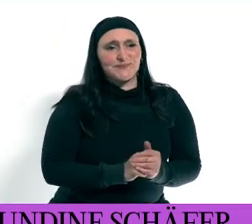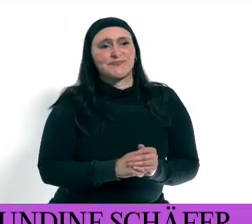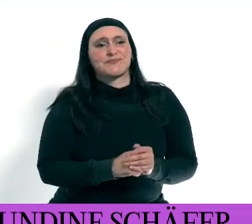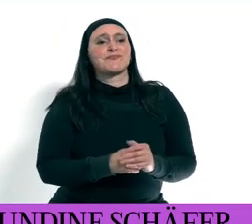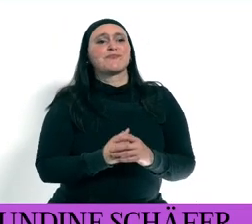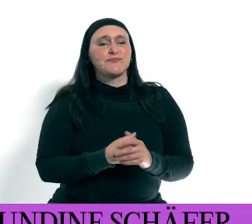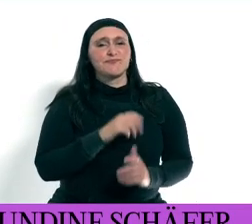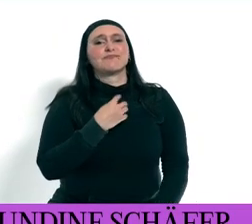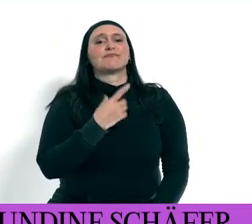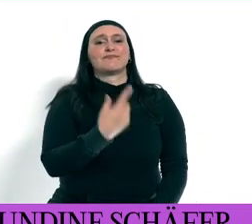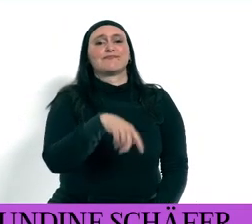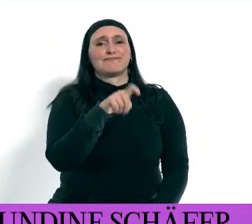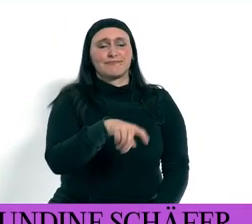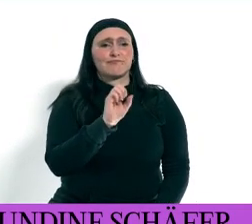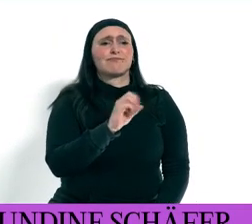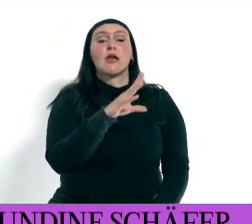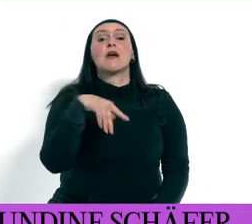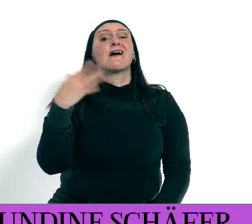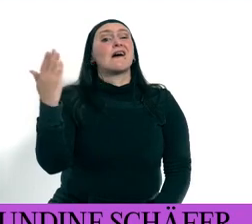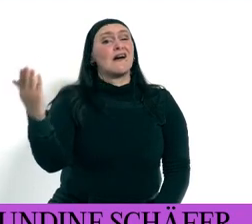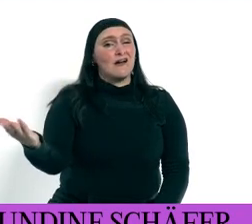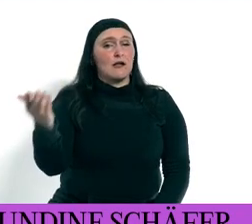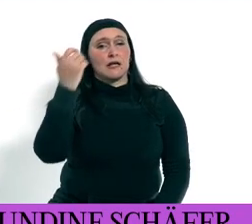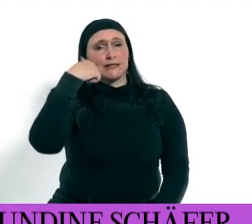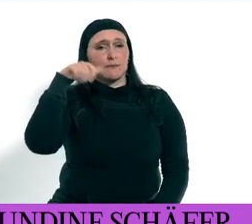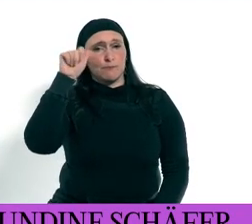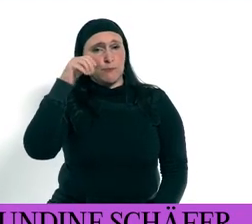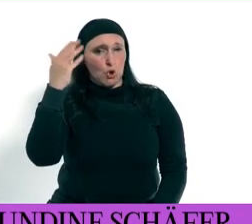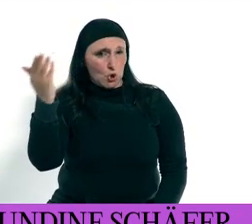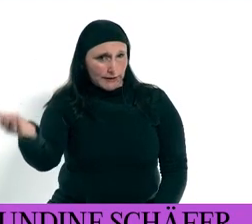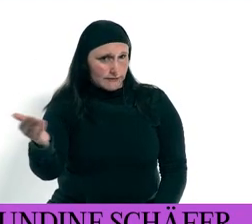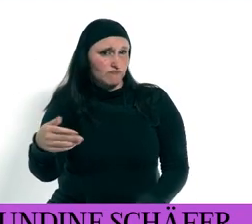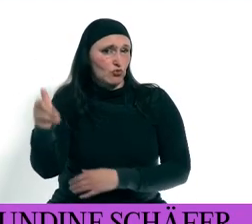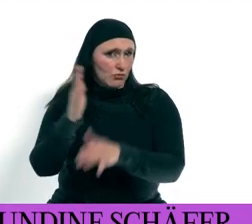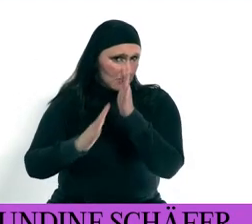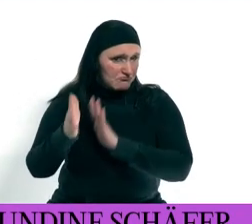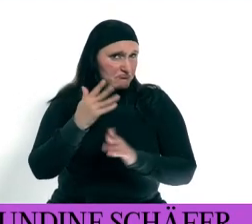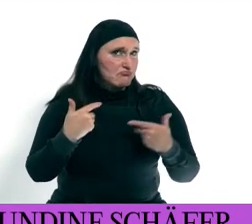Yeah, Matthias, like Berlin expanding like anything. So far, we've been there